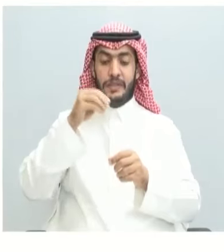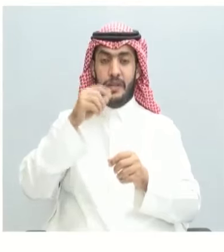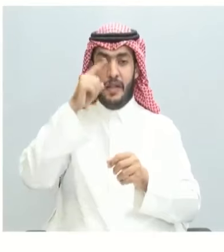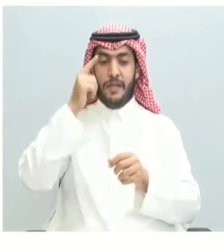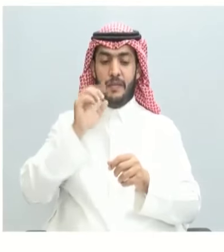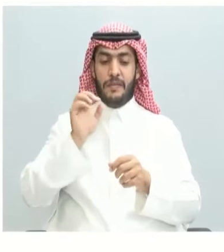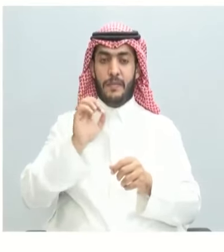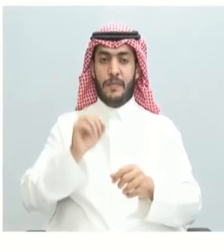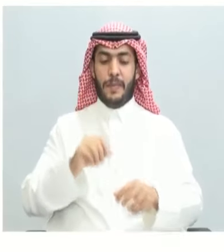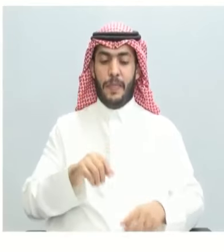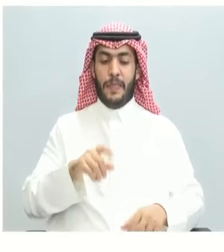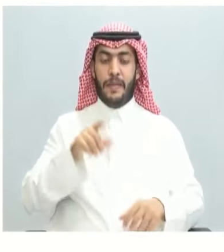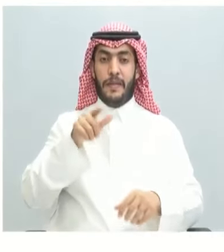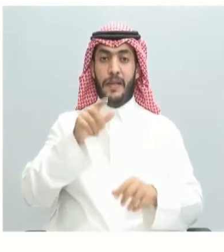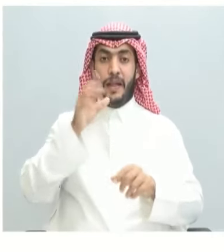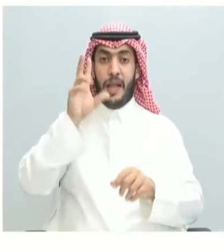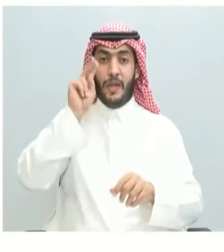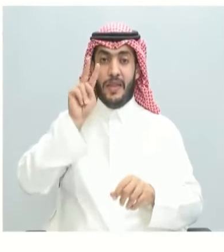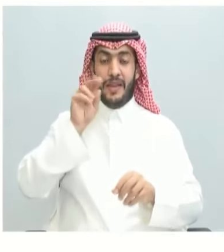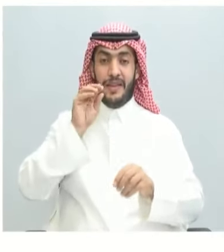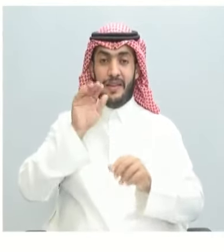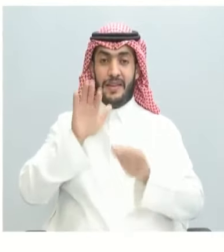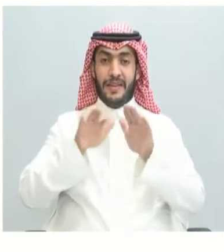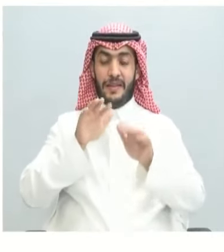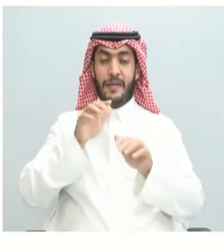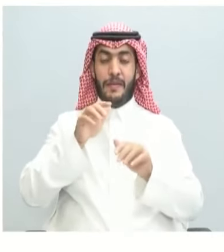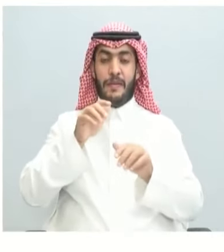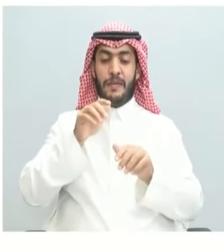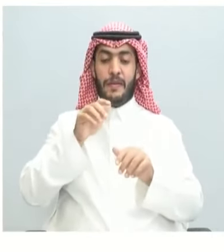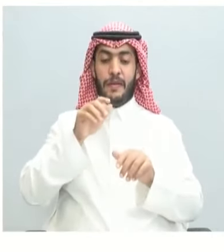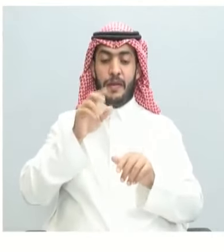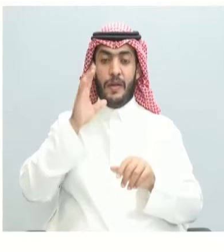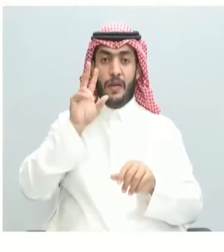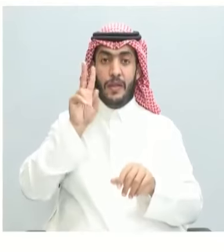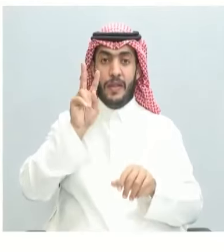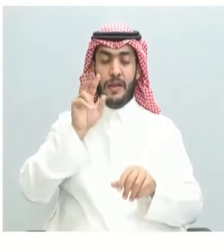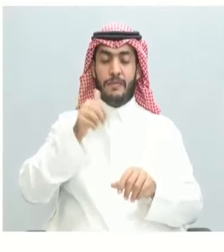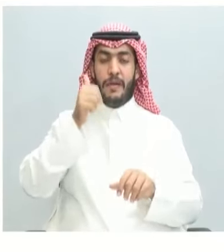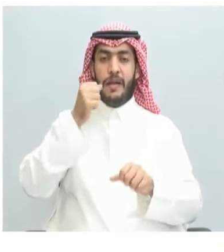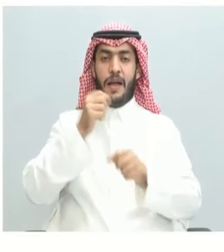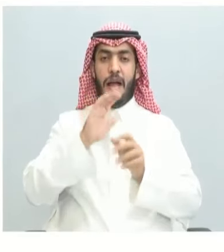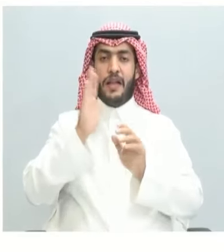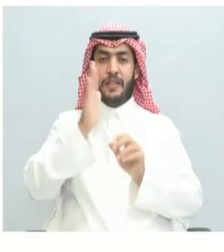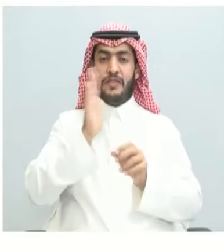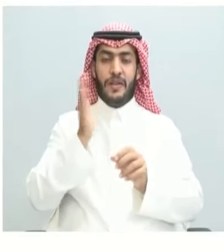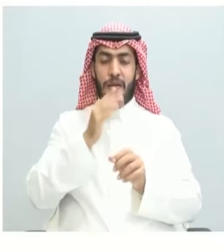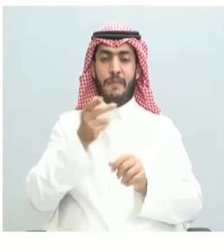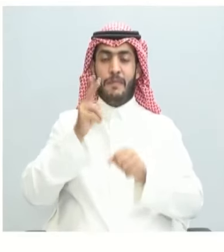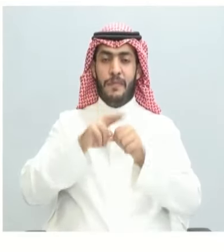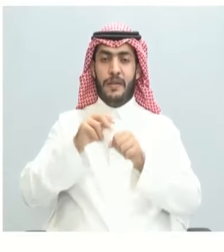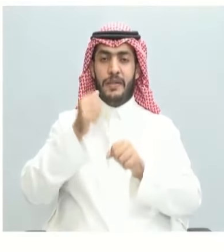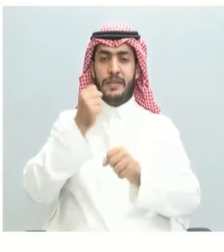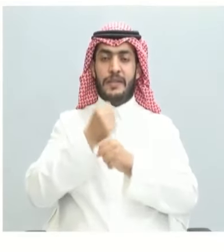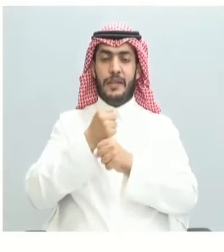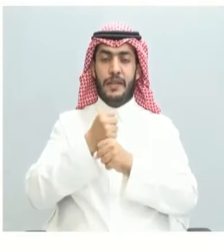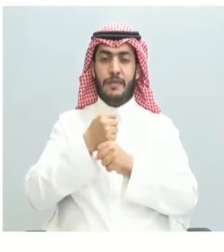الحافه ستستمر القطه اثنان في الحركه حتى تصل الى الجانب الاخر من الشاشه حيث ستغير اتجاهها مره اخ اخرى وذلك